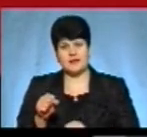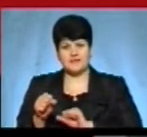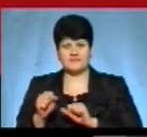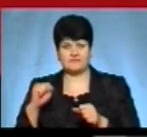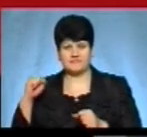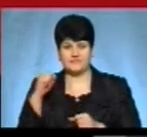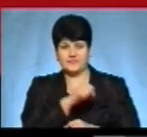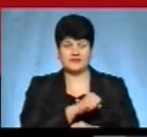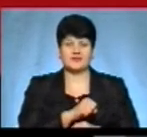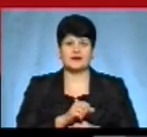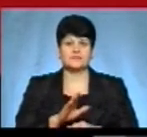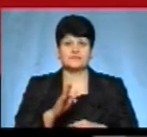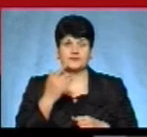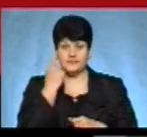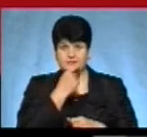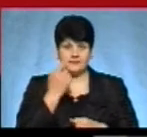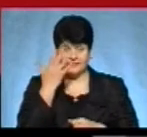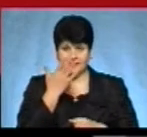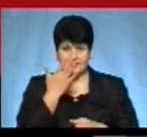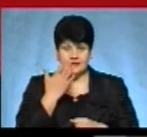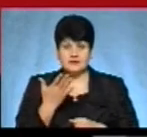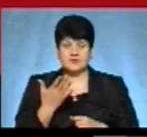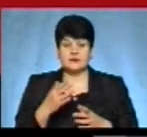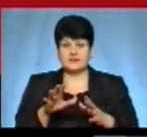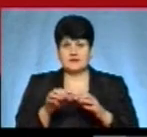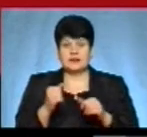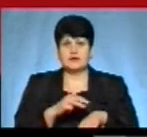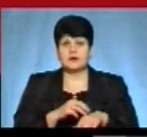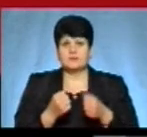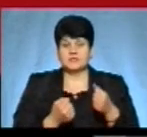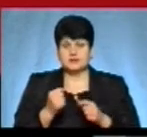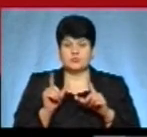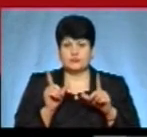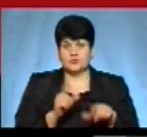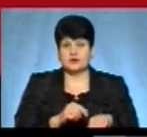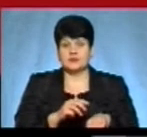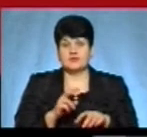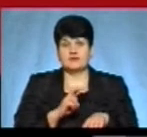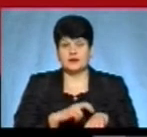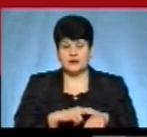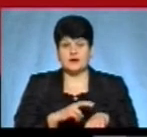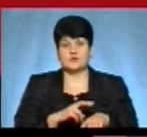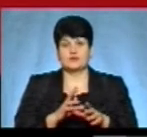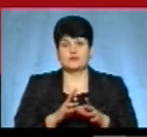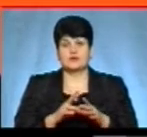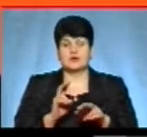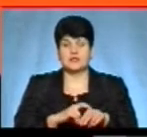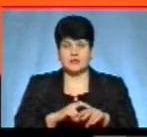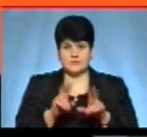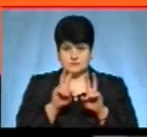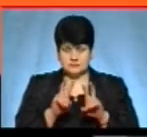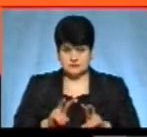Як валить! Зв'язали машину, поїхали ми в лікарню, нехай мені докторі подивилися, описали, зробила знімка.